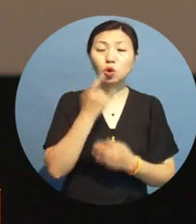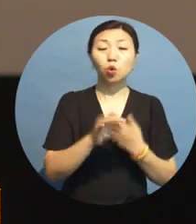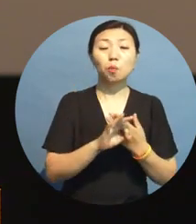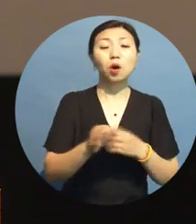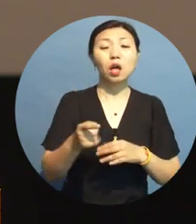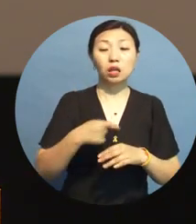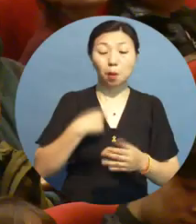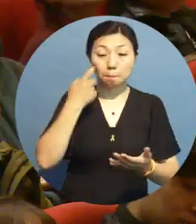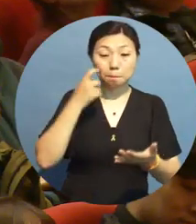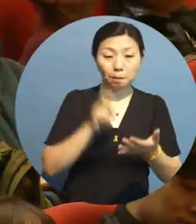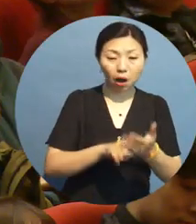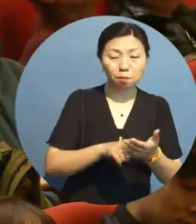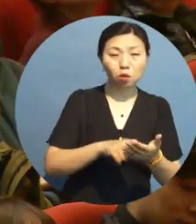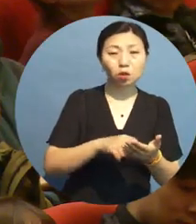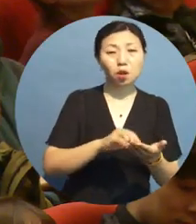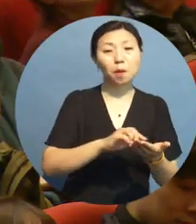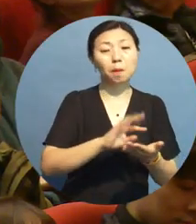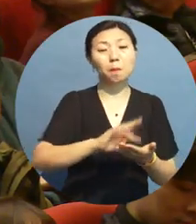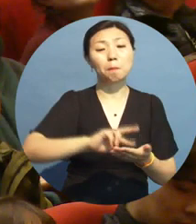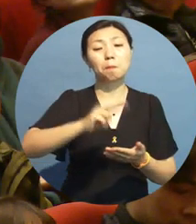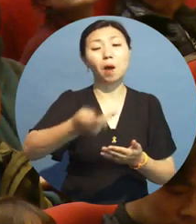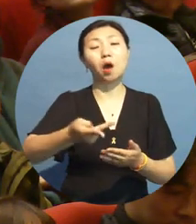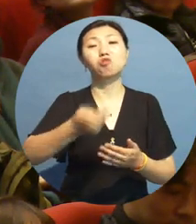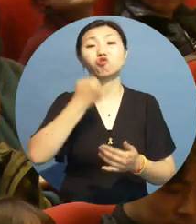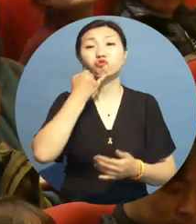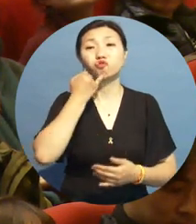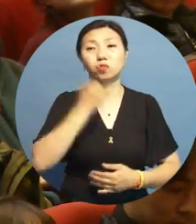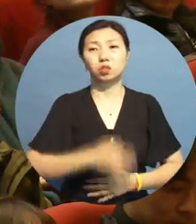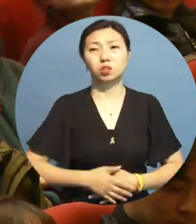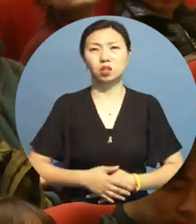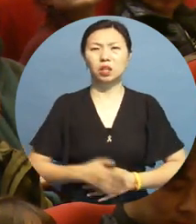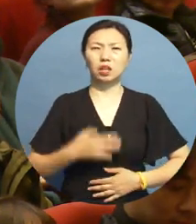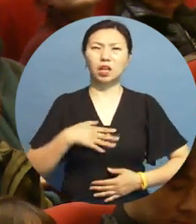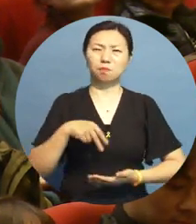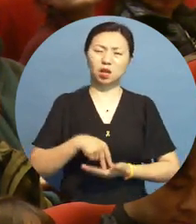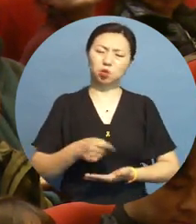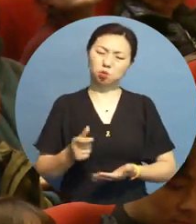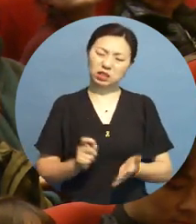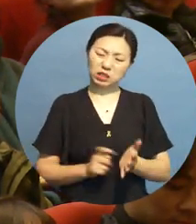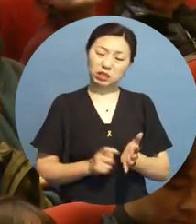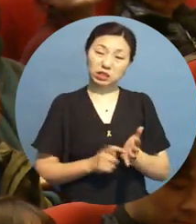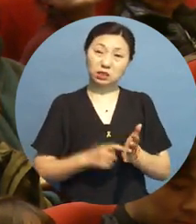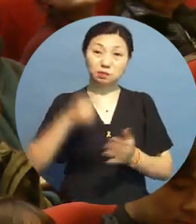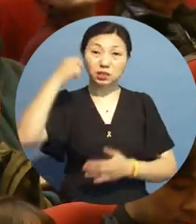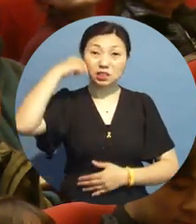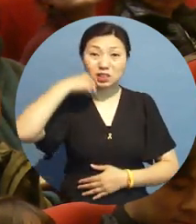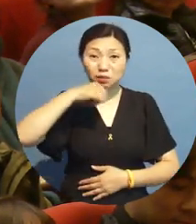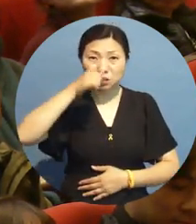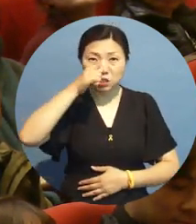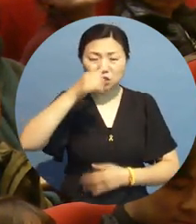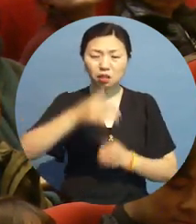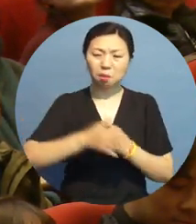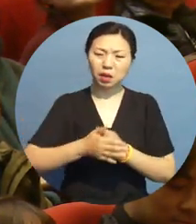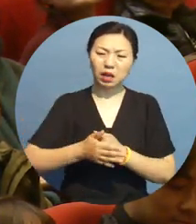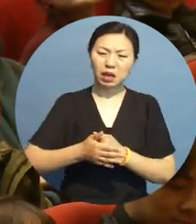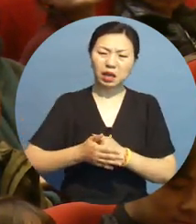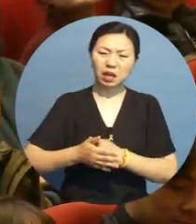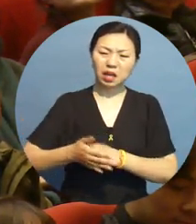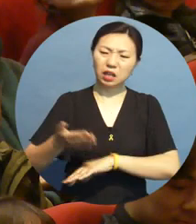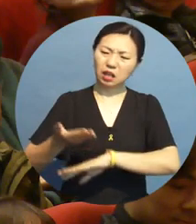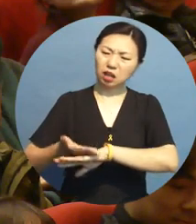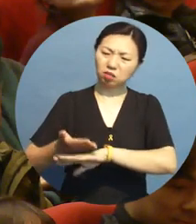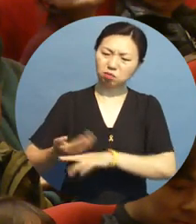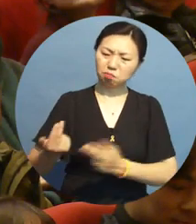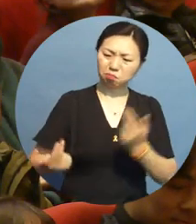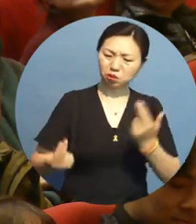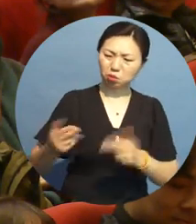돼요. 좀 저는 그 급한 게 있어가지고 그러면 남들보다 좀 막 늦어지거나 약간 이런 것도